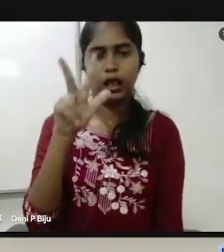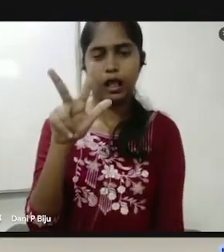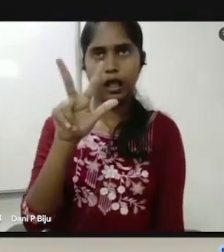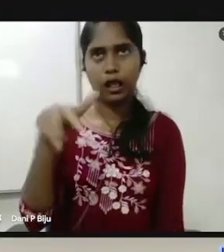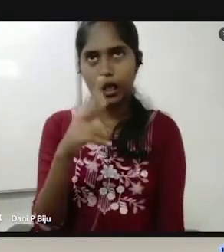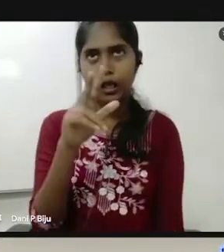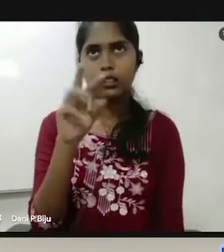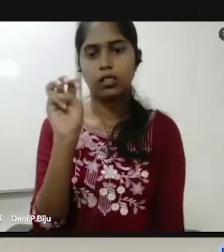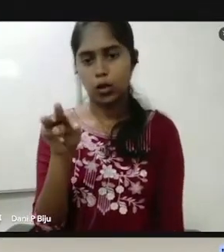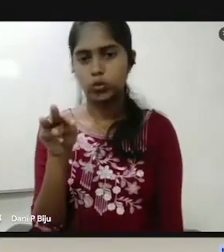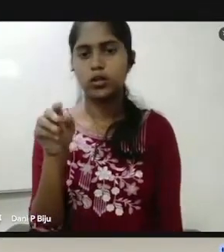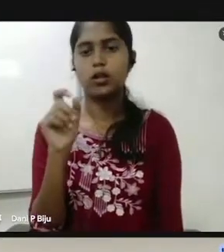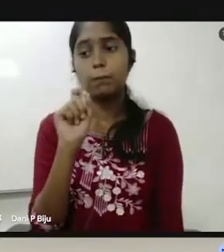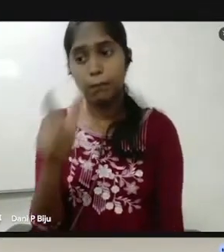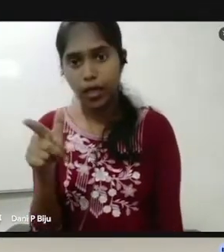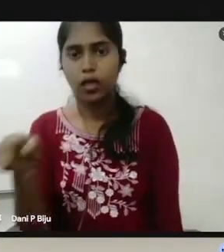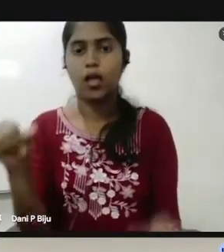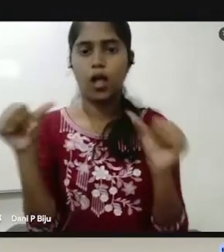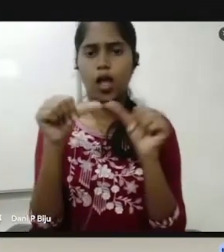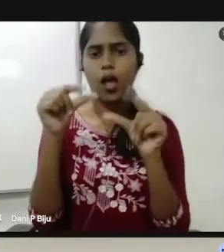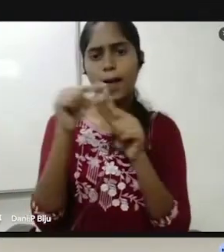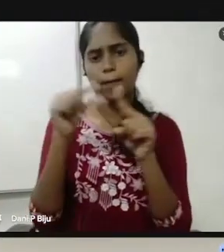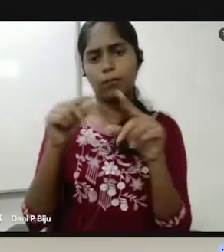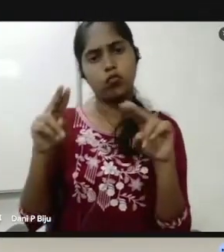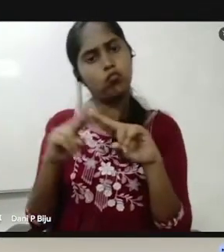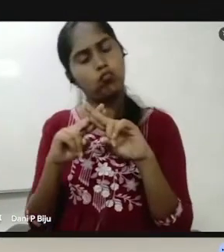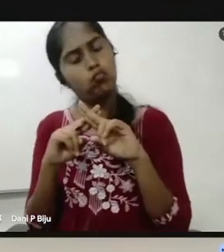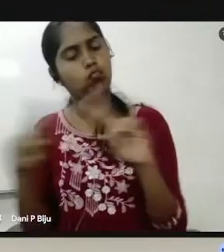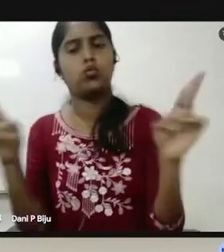അപ്പൊ അതുപോലെ ഇതിപ്പോ നമ്മൾ ഒക്ടോബർ മാസത്തിലാണ് വാങ്ങിക്കുന്നുണ്ടെങ്കിൽ അവര്